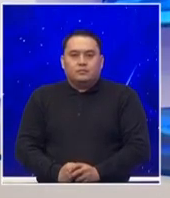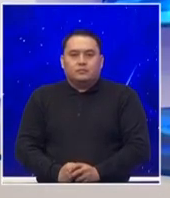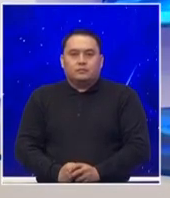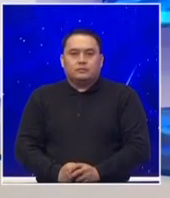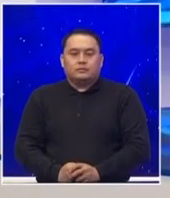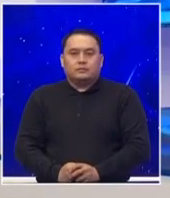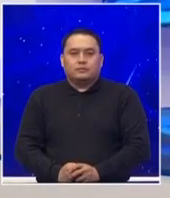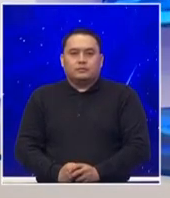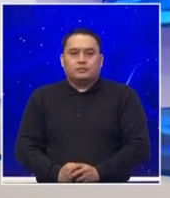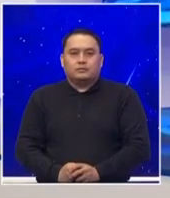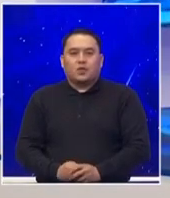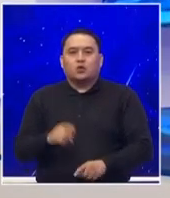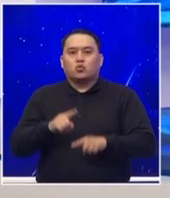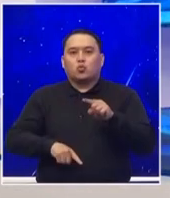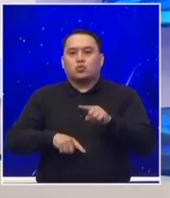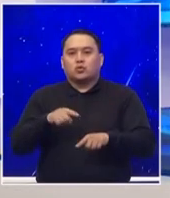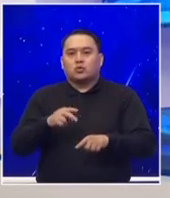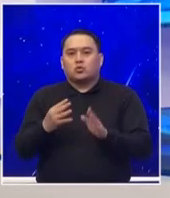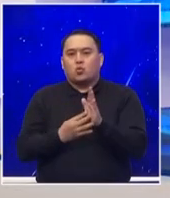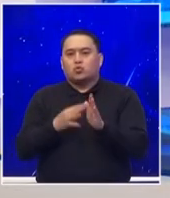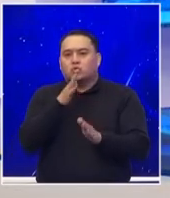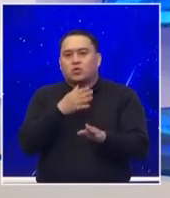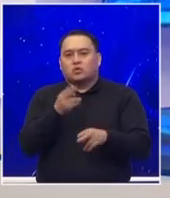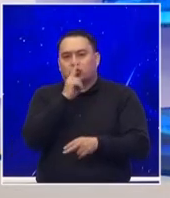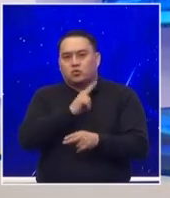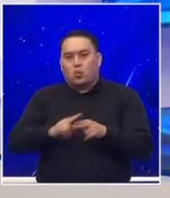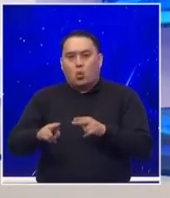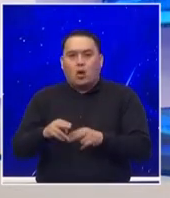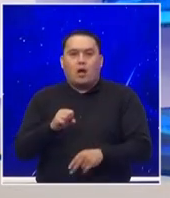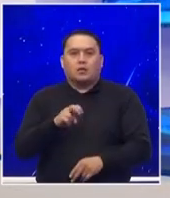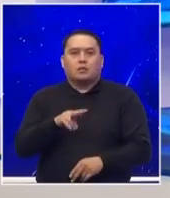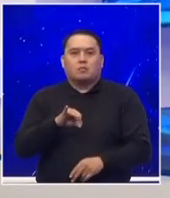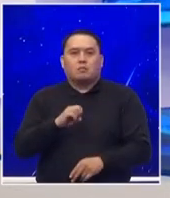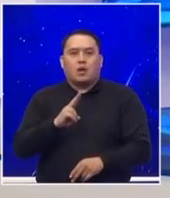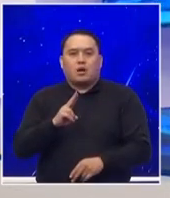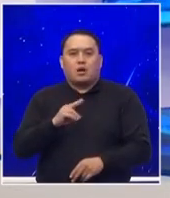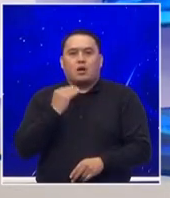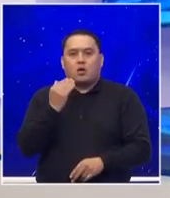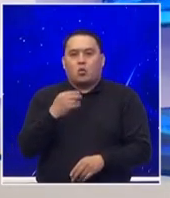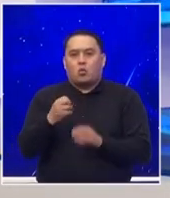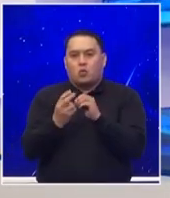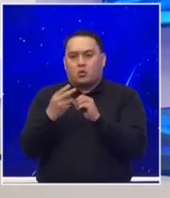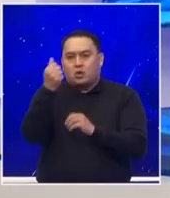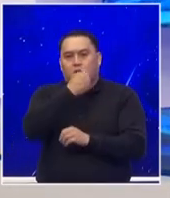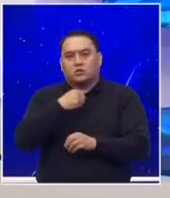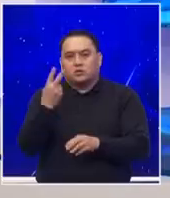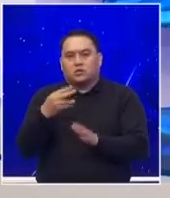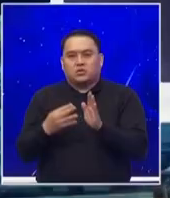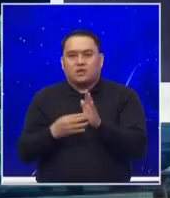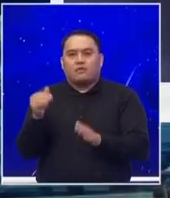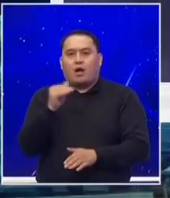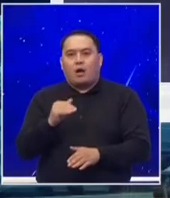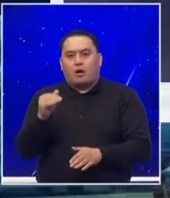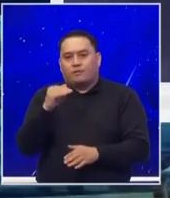Әлі де үмітті туыстары 9 жыл бұрын жоғалған Үсенов Әлібек Алтынбекұлын іздейді. Ол 2012 жылы 28